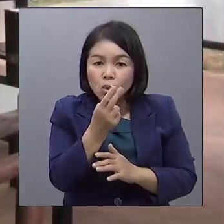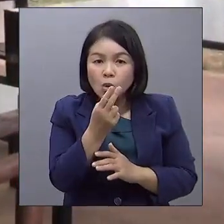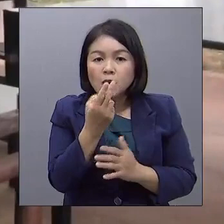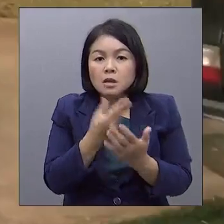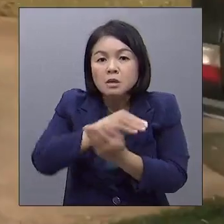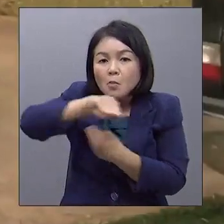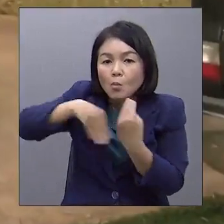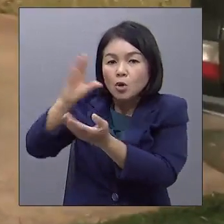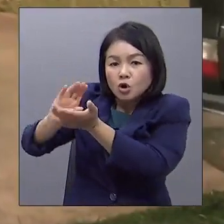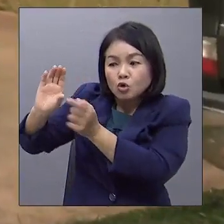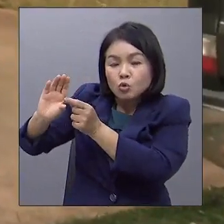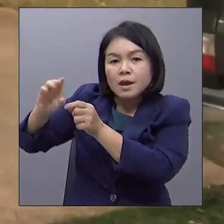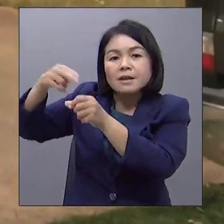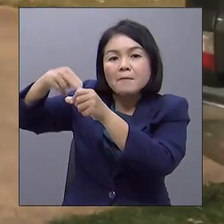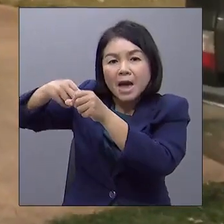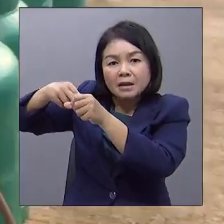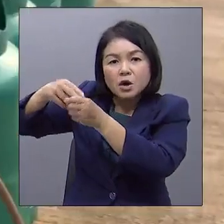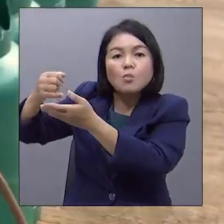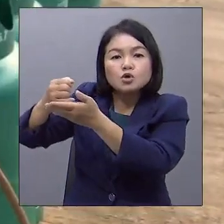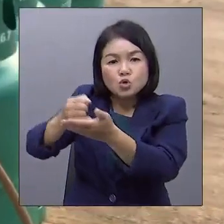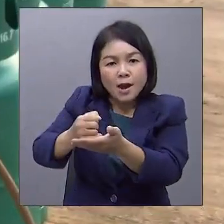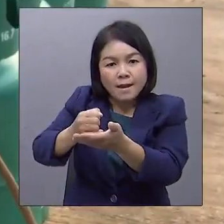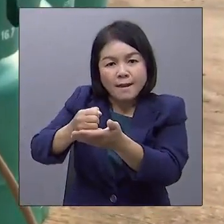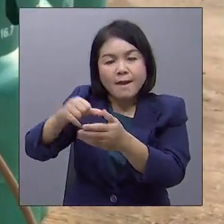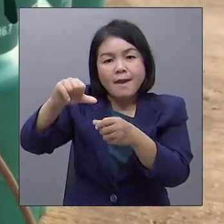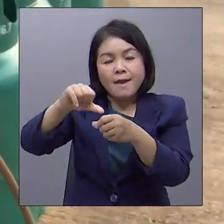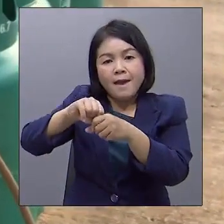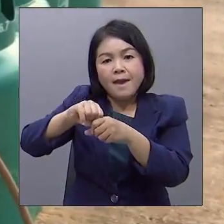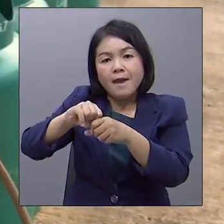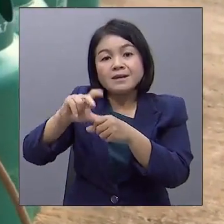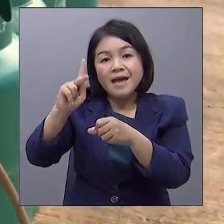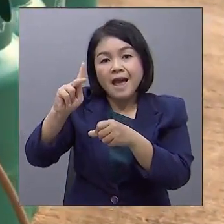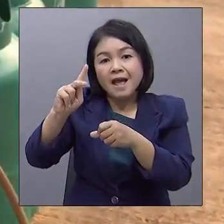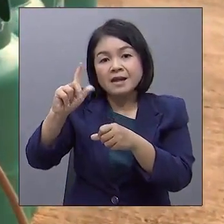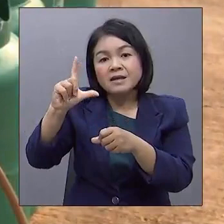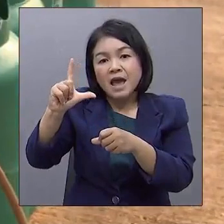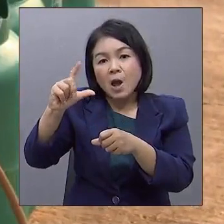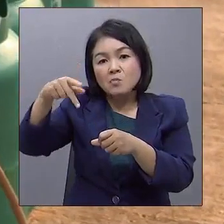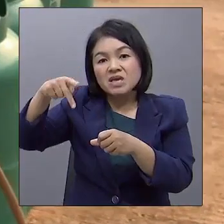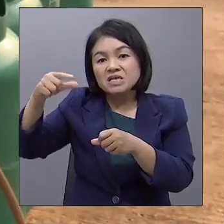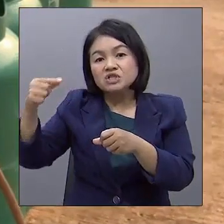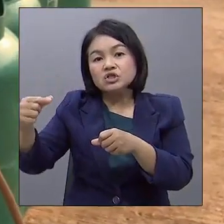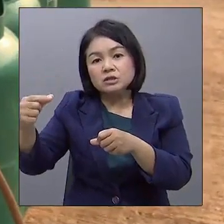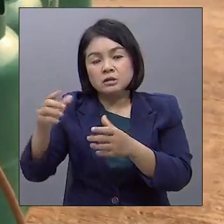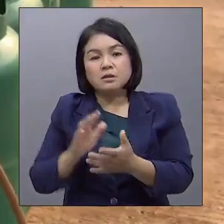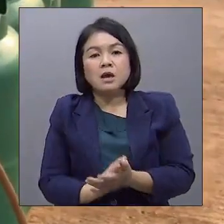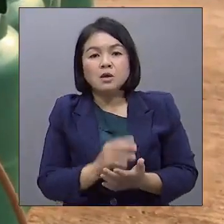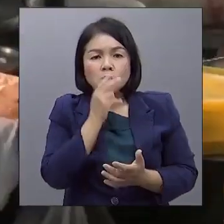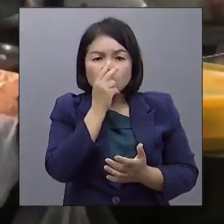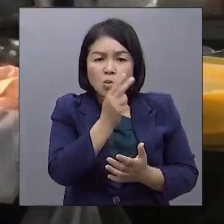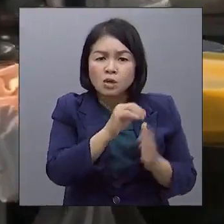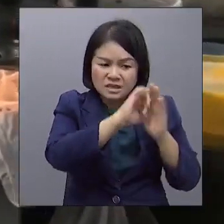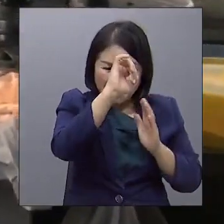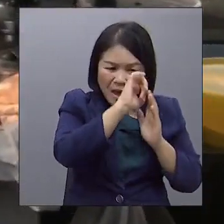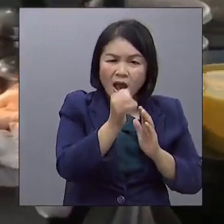นกองทุนน้ำมันในส่วน LPG นั่นเองแต่ว่าทางผู้ประกอบการร้านอาหารตามสั่งในจังหวัดพะเยาเขาก็มองว่ารัฐบาลควรจะตรึ